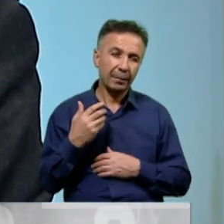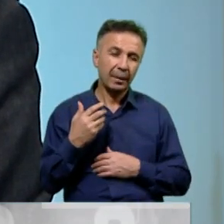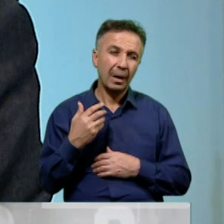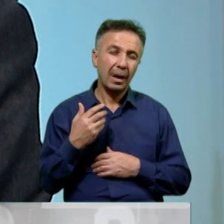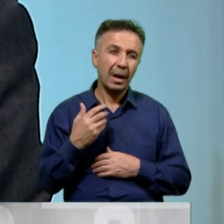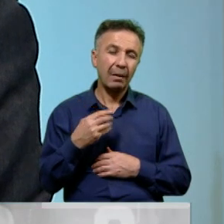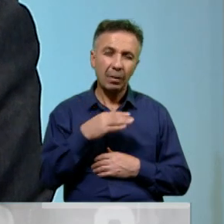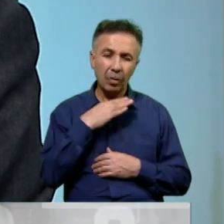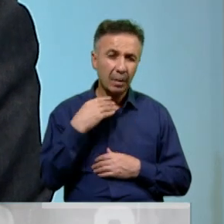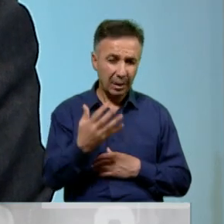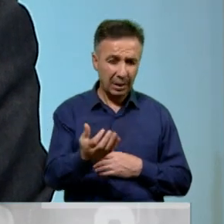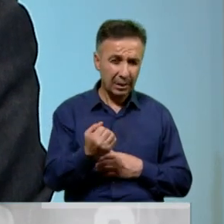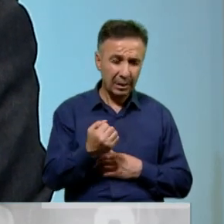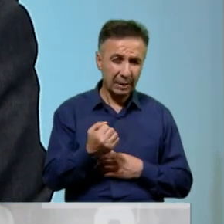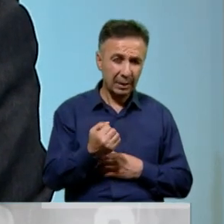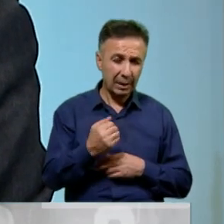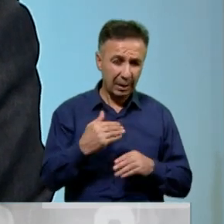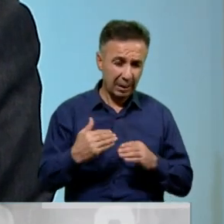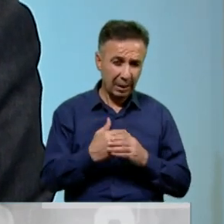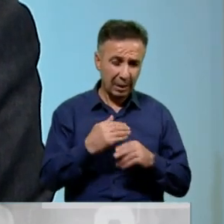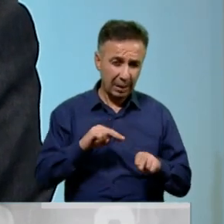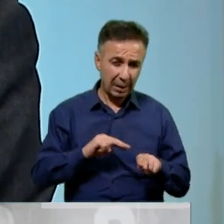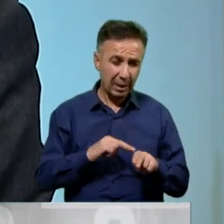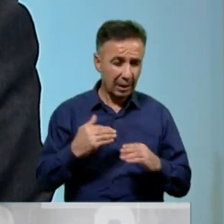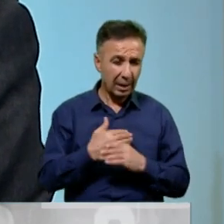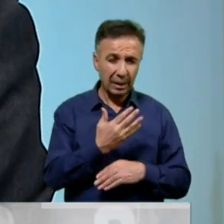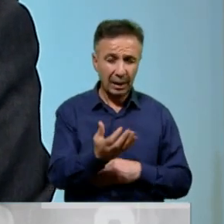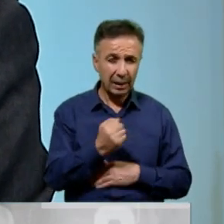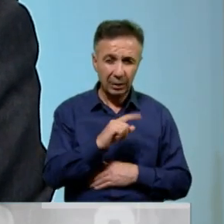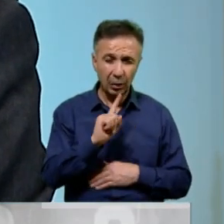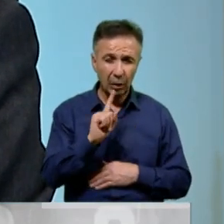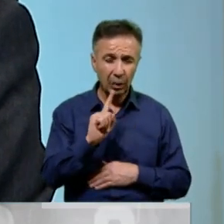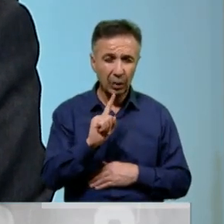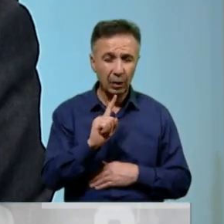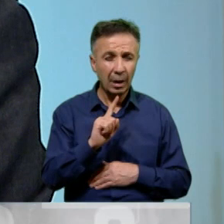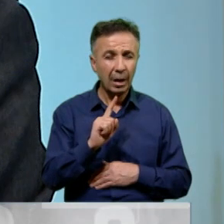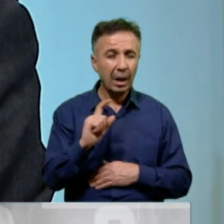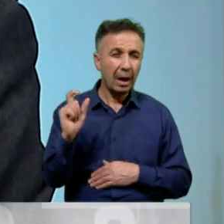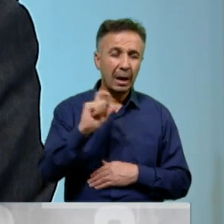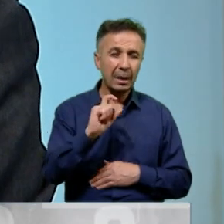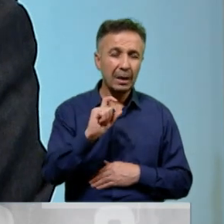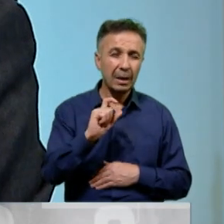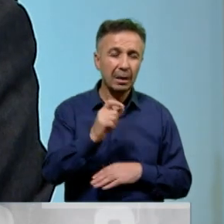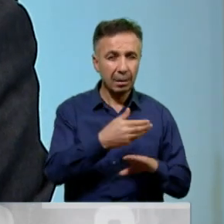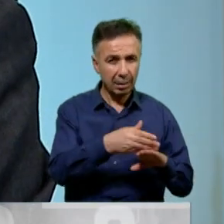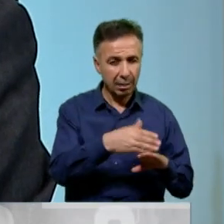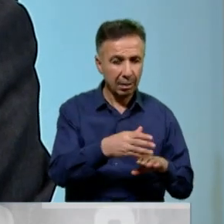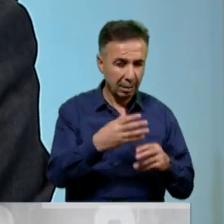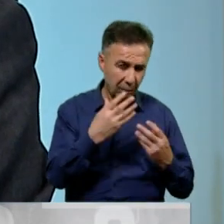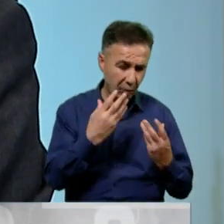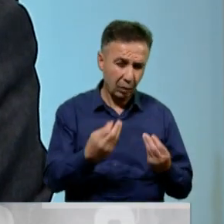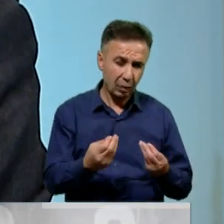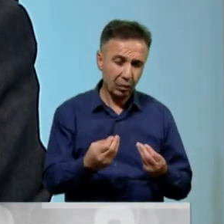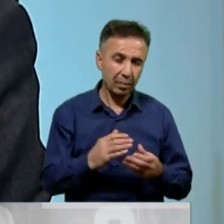kartıyla alıyorsunuz. 10 ay ödemeli oluyor. Siz faize düşmemek kaydıyla bunu yapabilir misiniz? Yaparsınız.